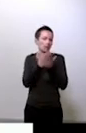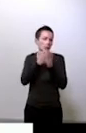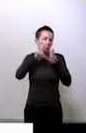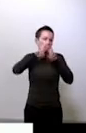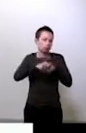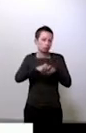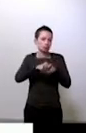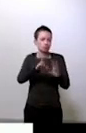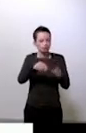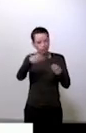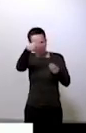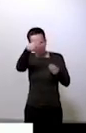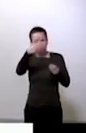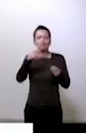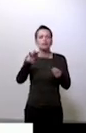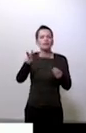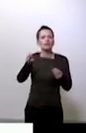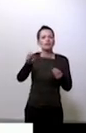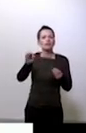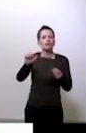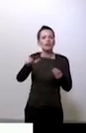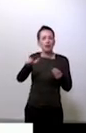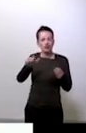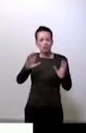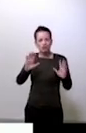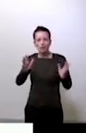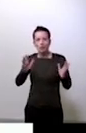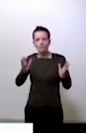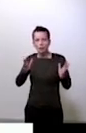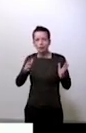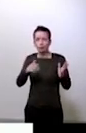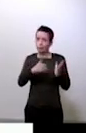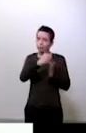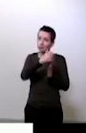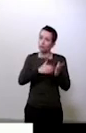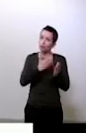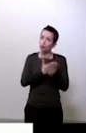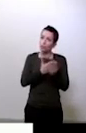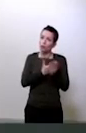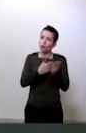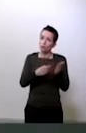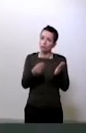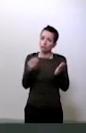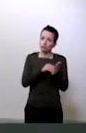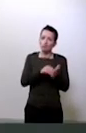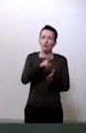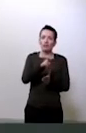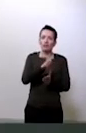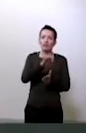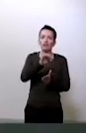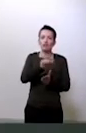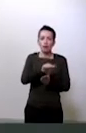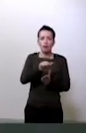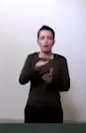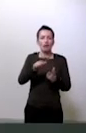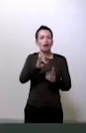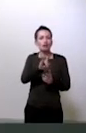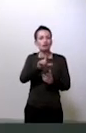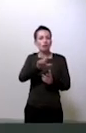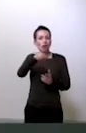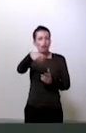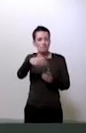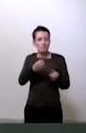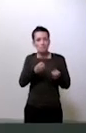logements HLM acquis en VFA. Et il est écrit dans ce document que la VFA HLM vient bousculer ce parcours